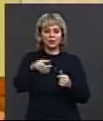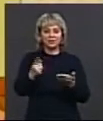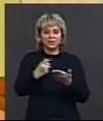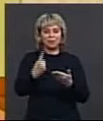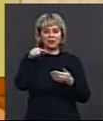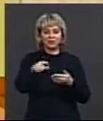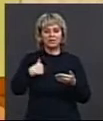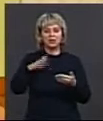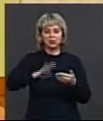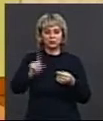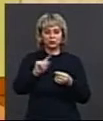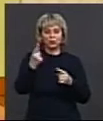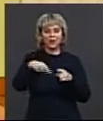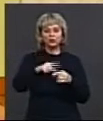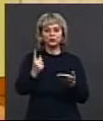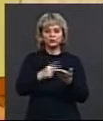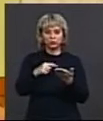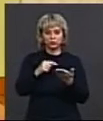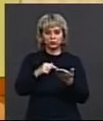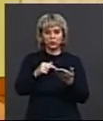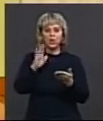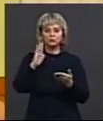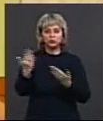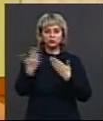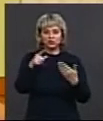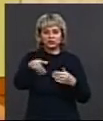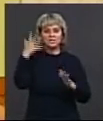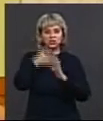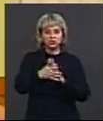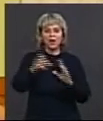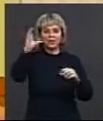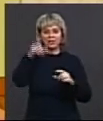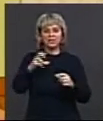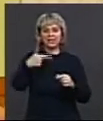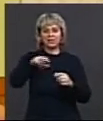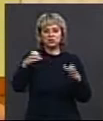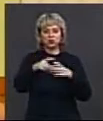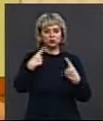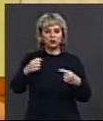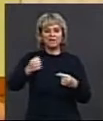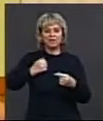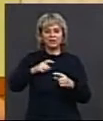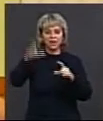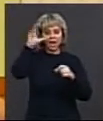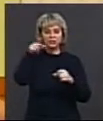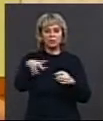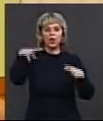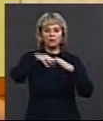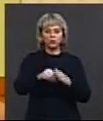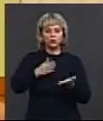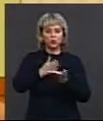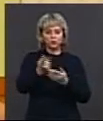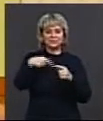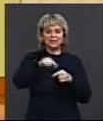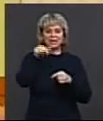и я надеюсь, что вот эту книжку будут читать и изучать в Академии Генштаба, в других военных академиях, потому что вводят курс